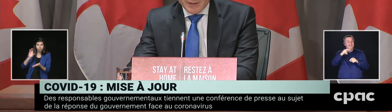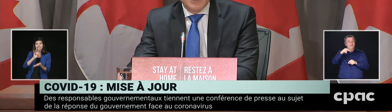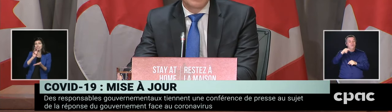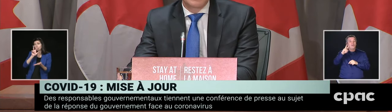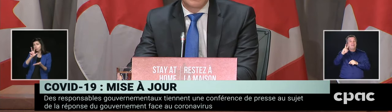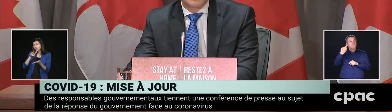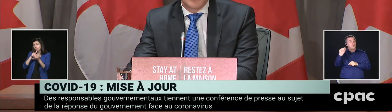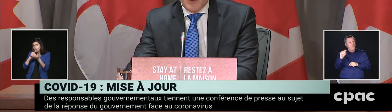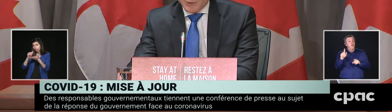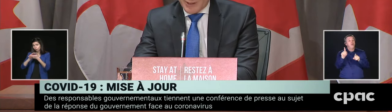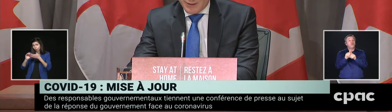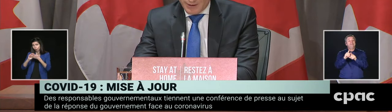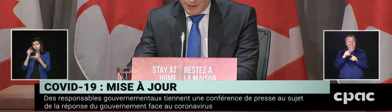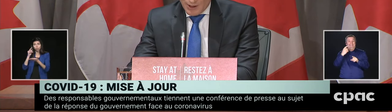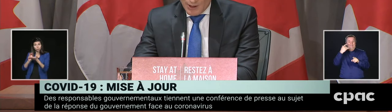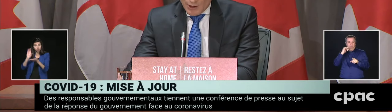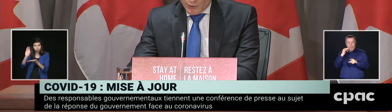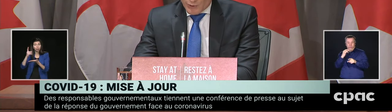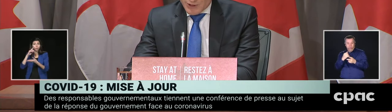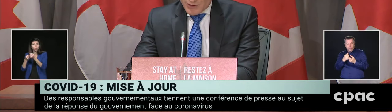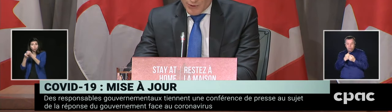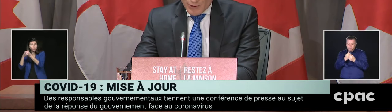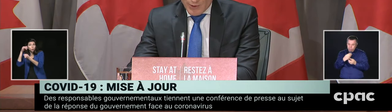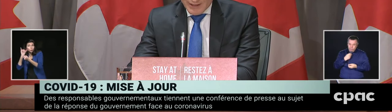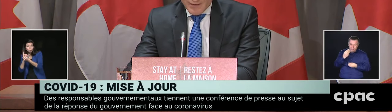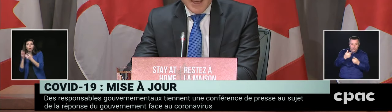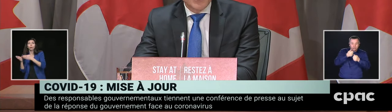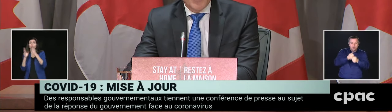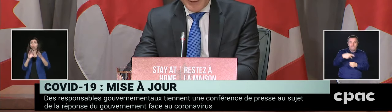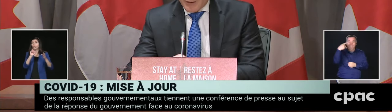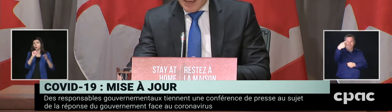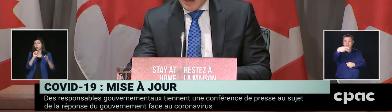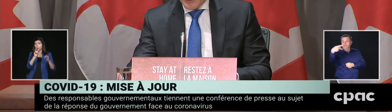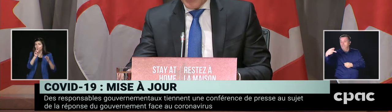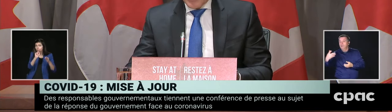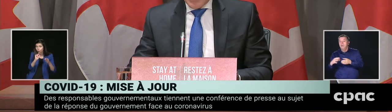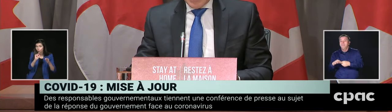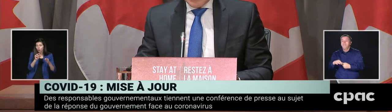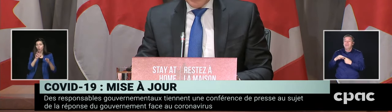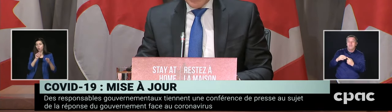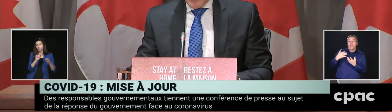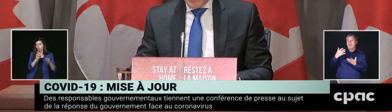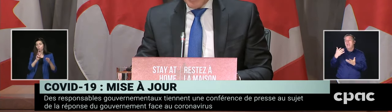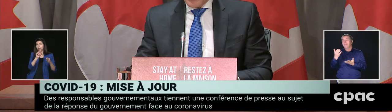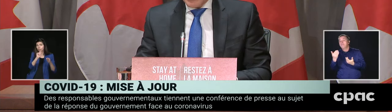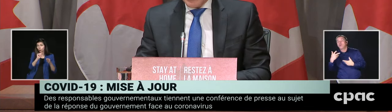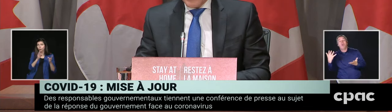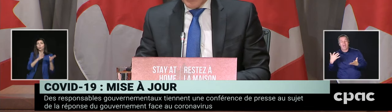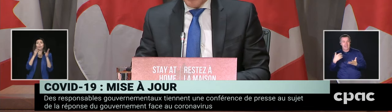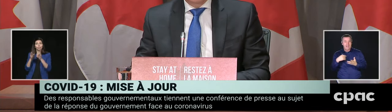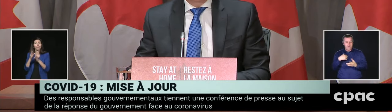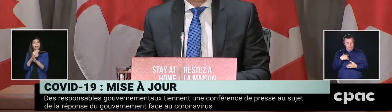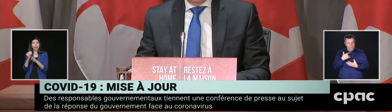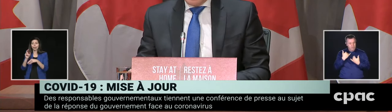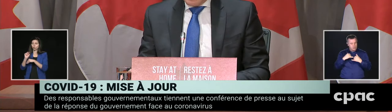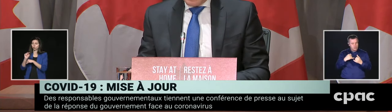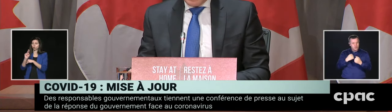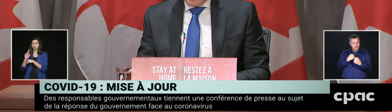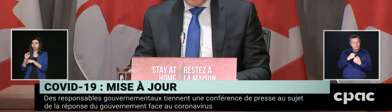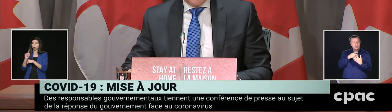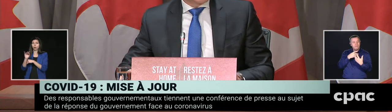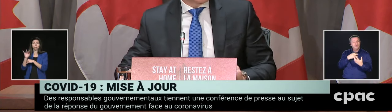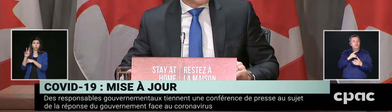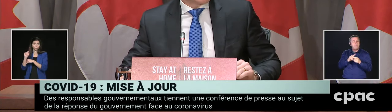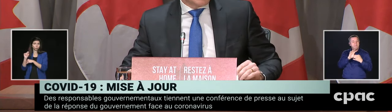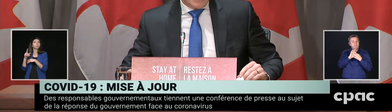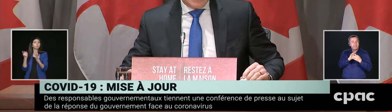leurs priorités et de leurs besoins. Nous continuerons à travailler avec nos partenaires autochtones à travers le pays pour identifier leurs besoins